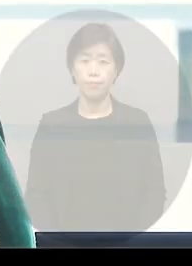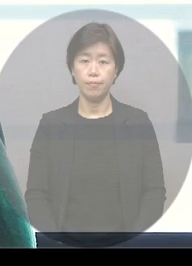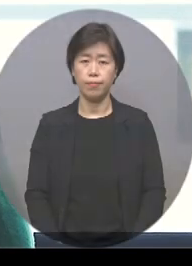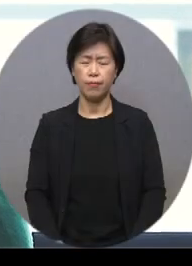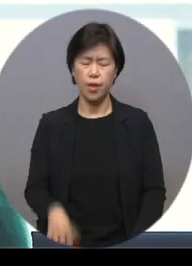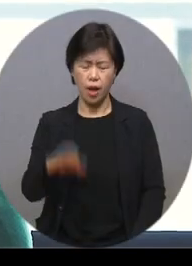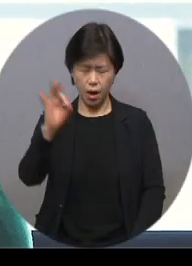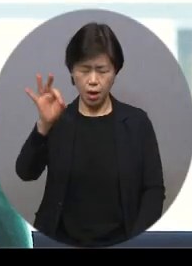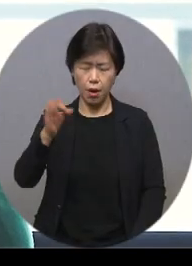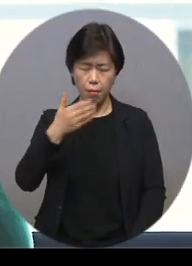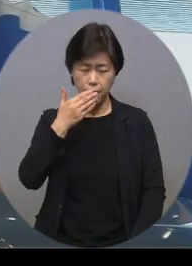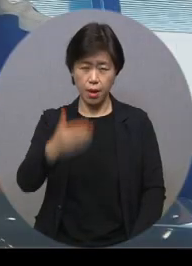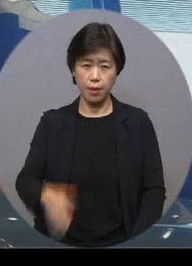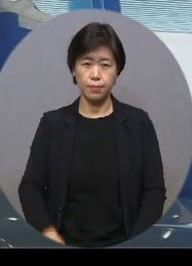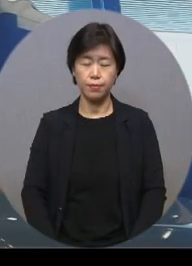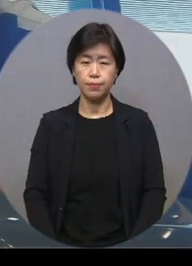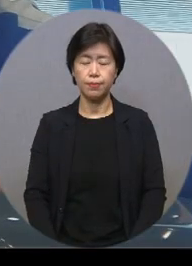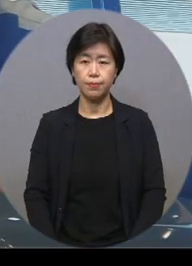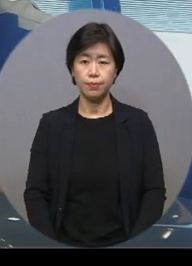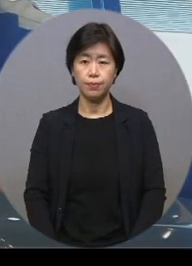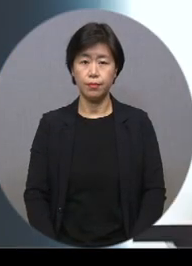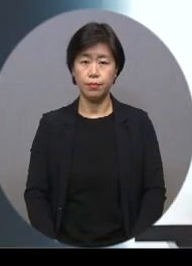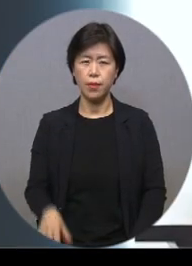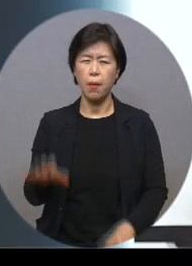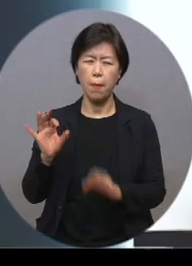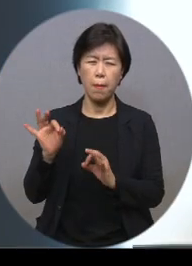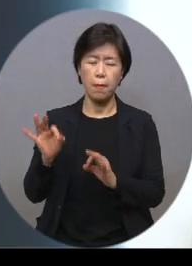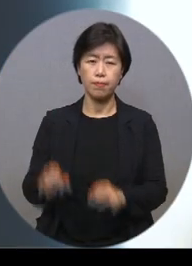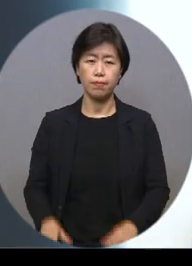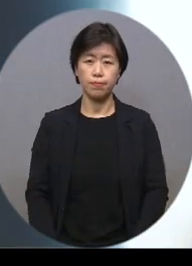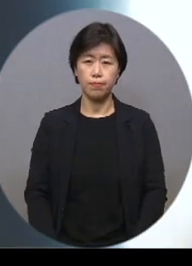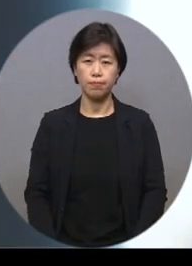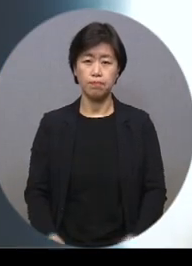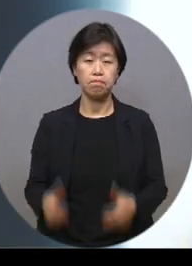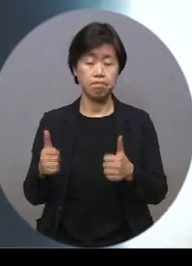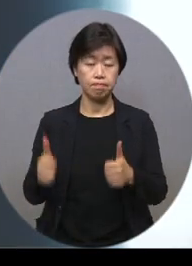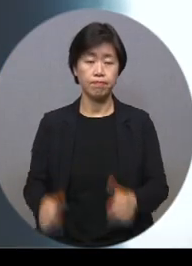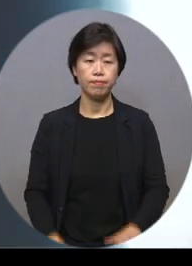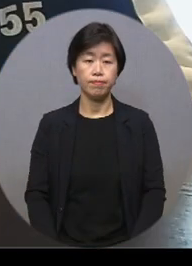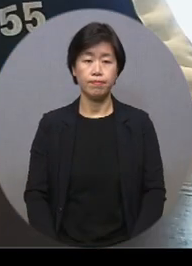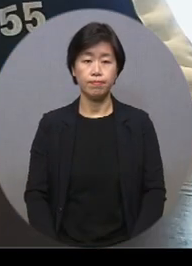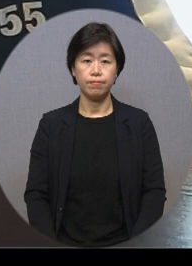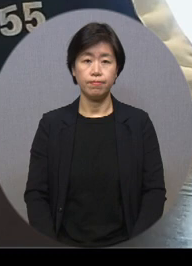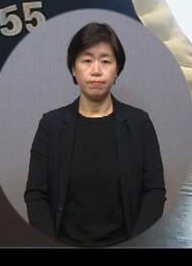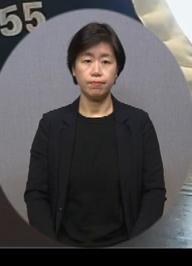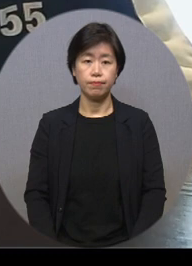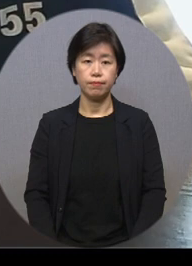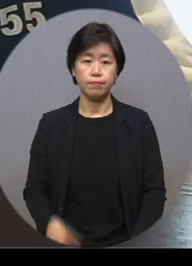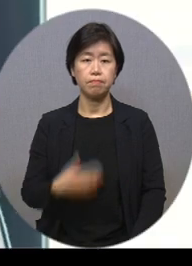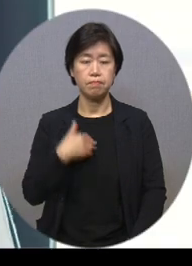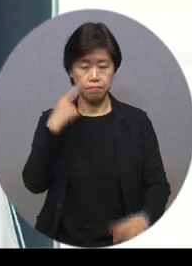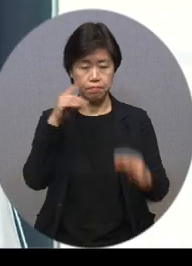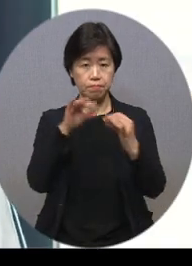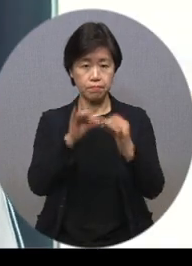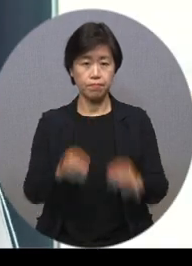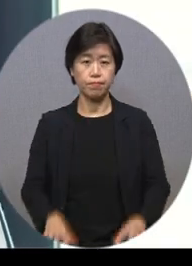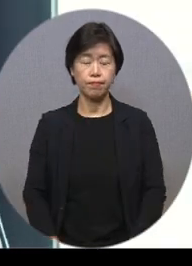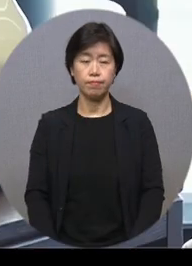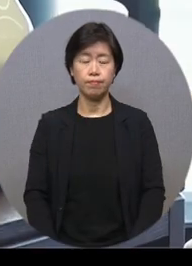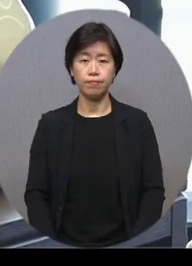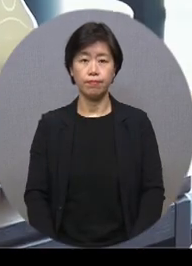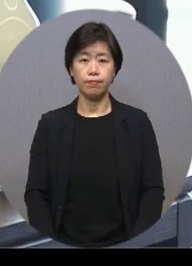가지고 합시다. 그래 합시다. 그래 합시다. 여러분 합시다. 네 저도